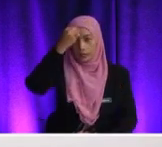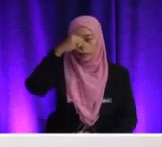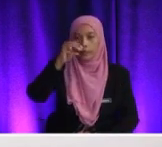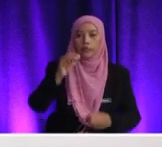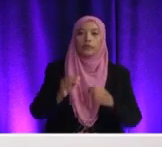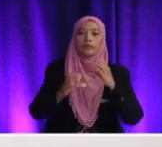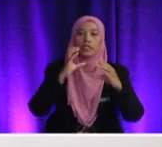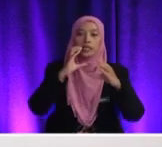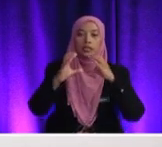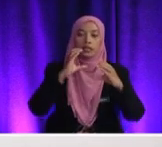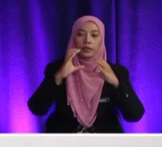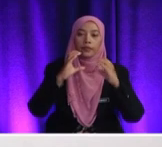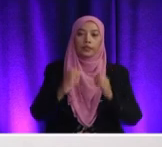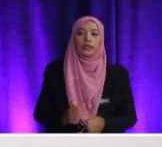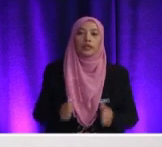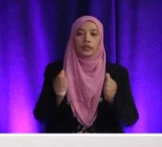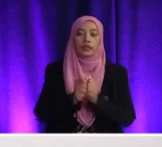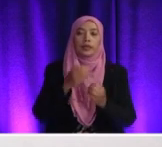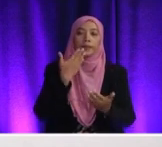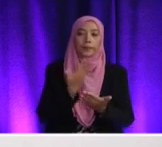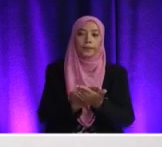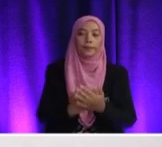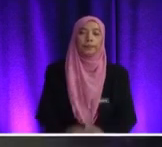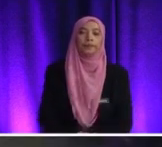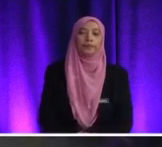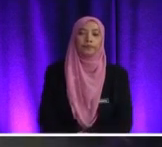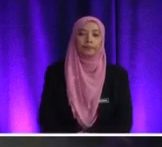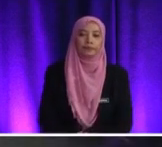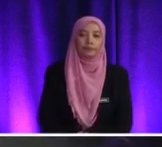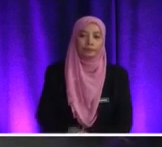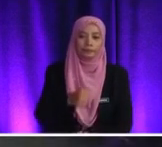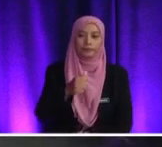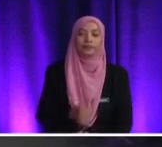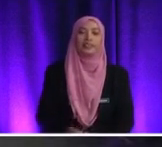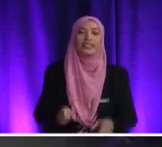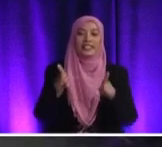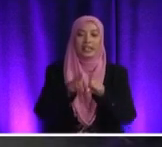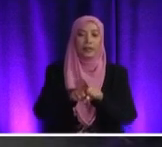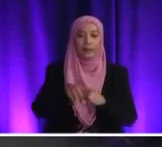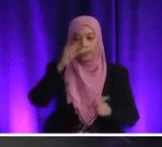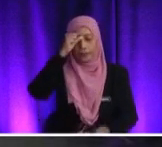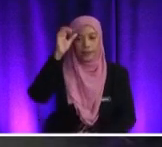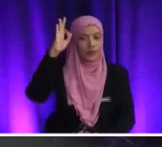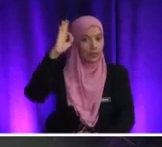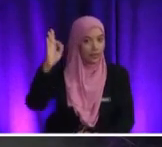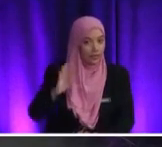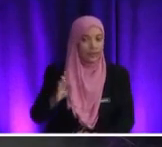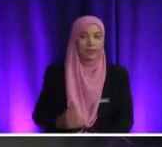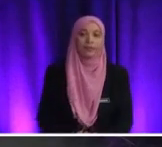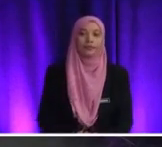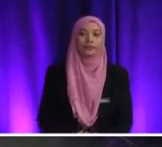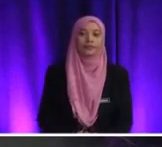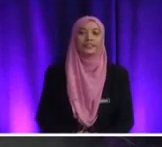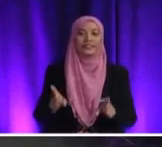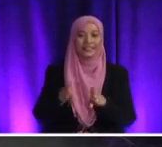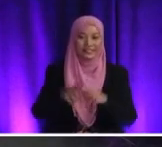yaitu boleh berkomunikasi dengan baik hari macam-macam Fiji baca mau bilang iy mencegah